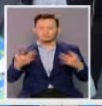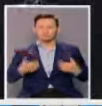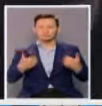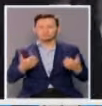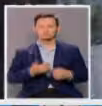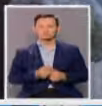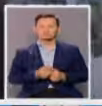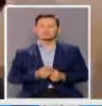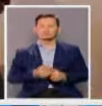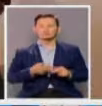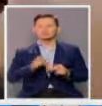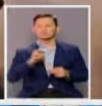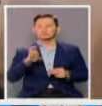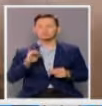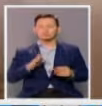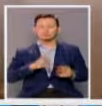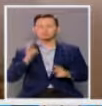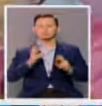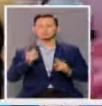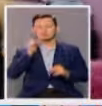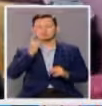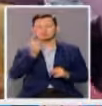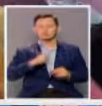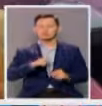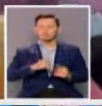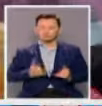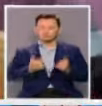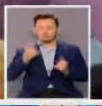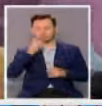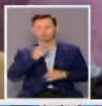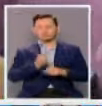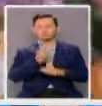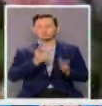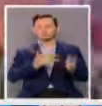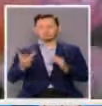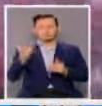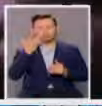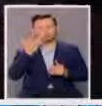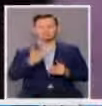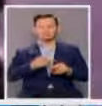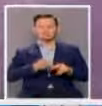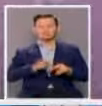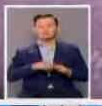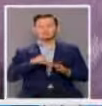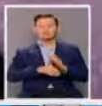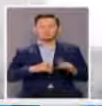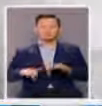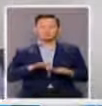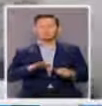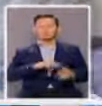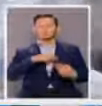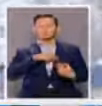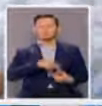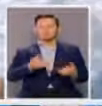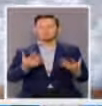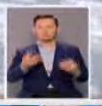болсын. Ембі мұнайшылары соғыс және тыл ардагерлерін ұлықтауды жыл сайынғы дәстүрге айналдырған. Ұзақ жылдар ембі өндірісінде абыройлы еңбек еткен